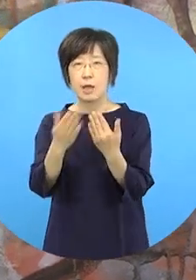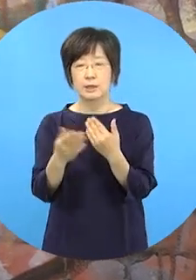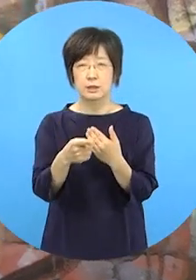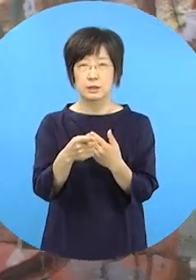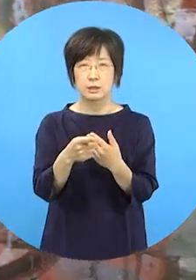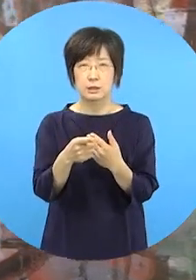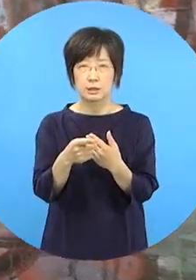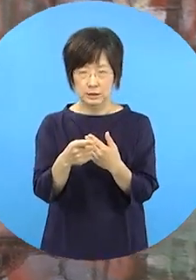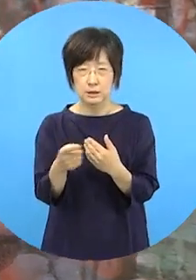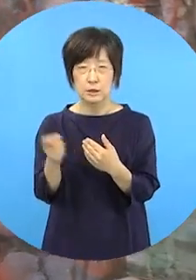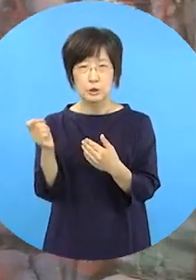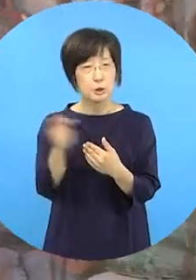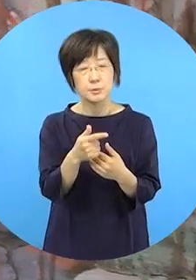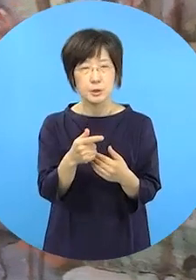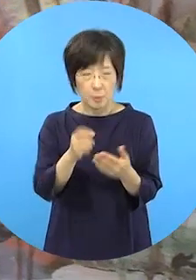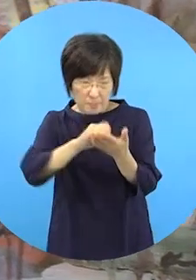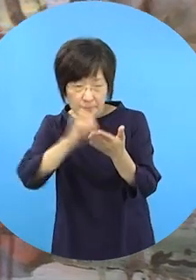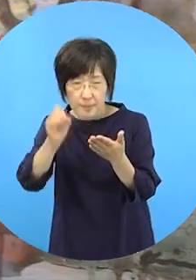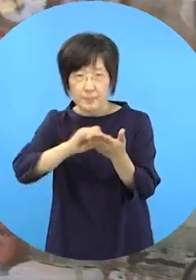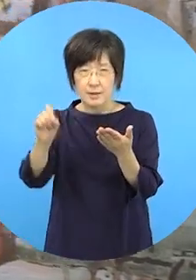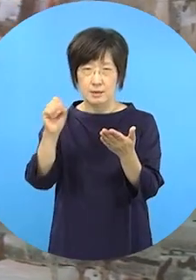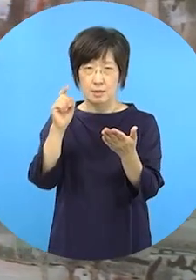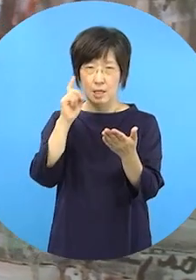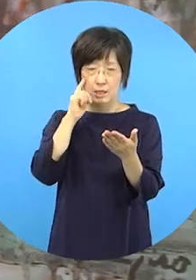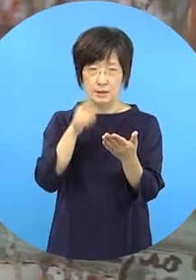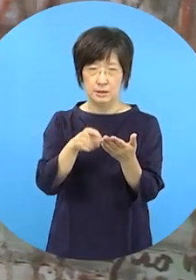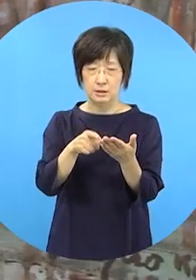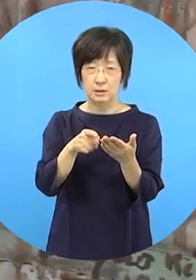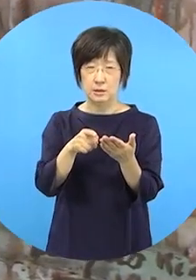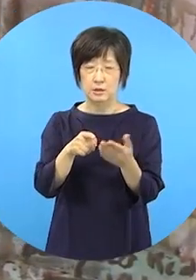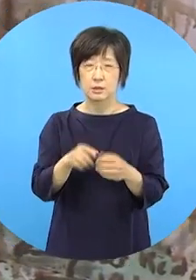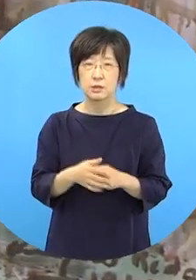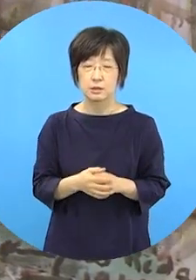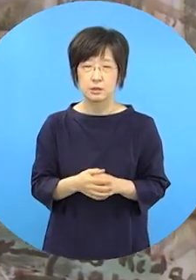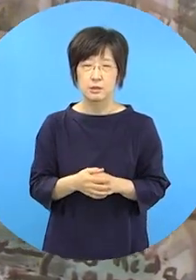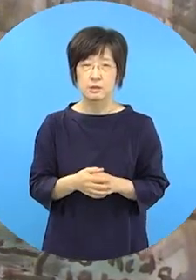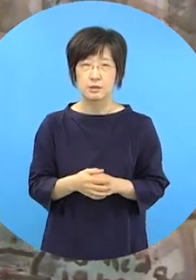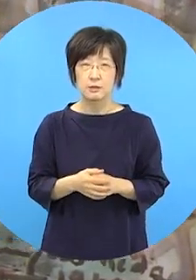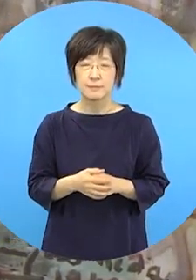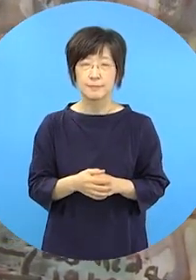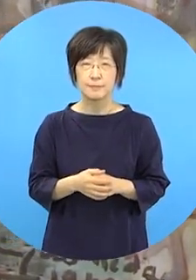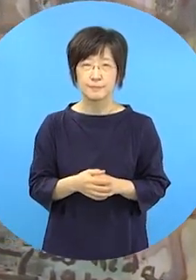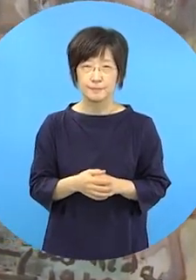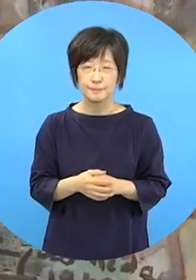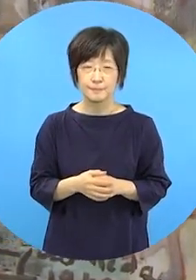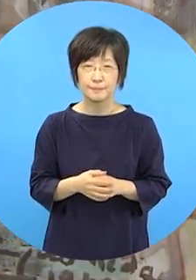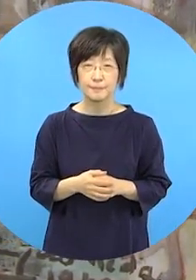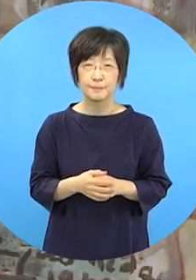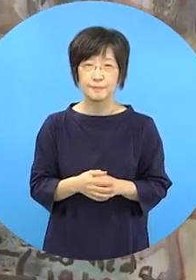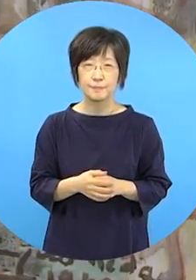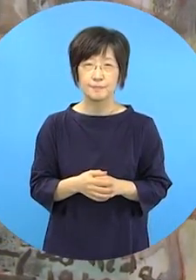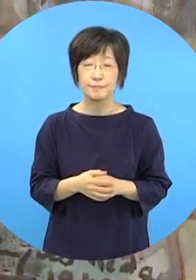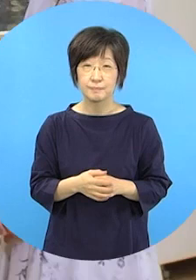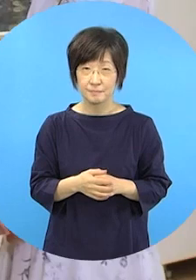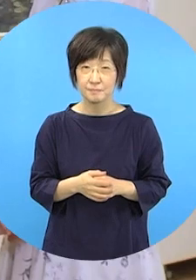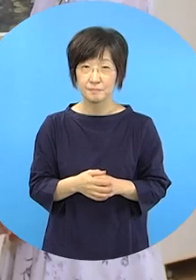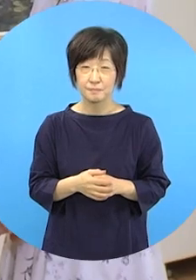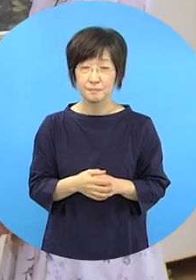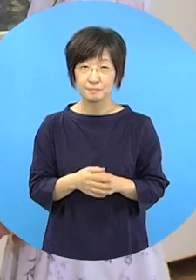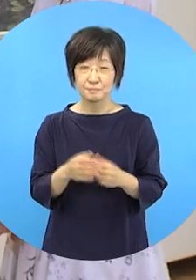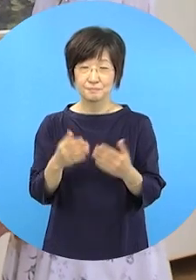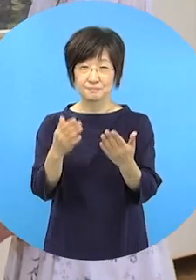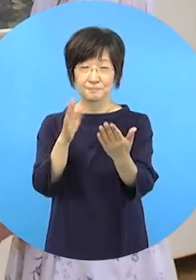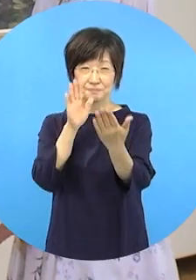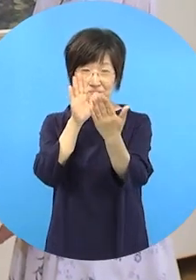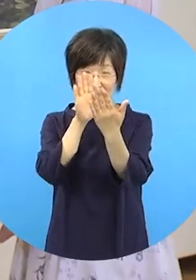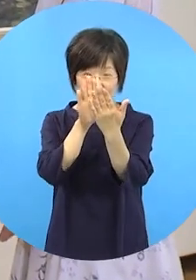かもスピード感のある荒々しい、一瞬でこう描いたような線っていうのが出てきます。ですのでちょっと近づいてみ